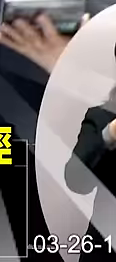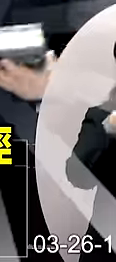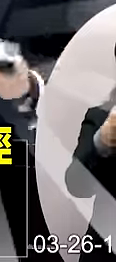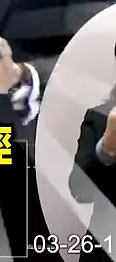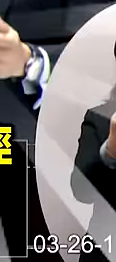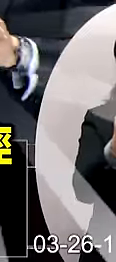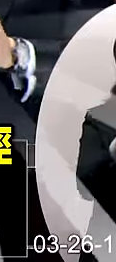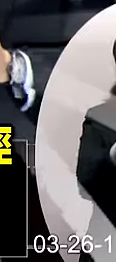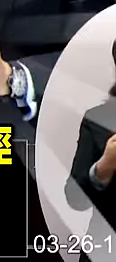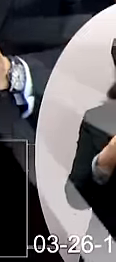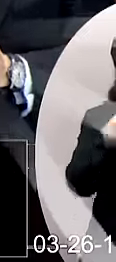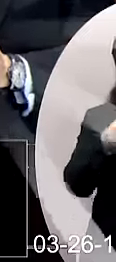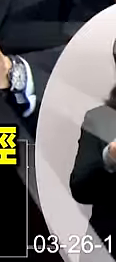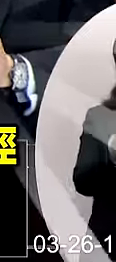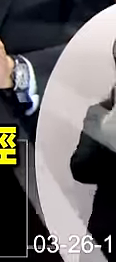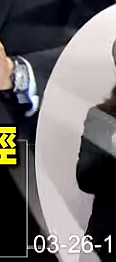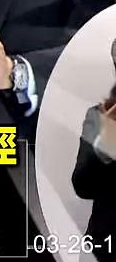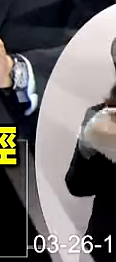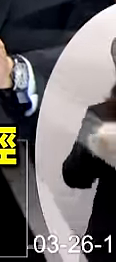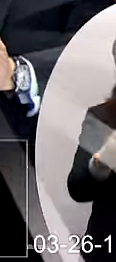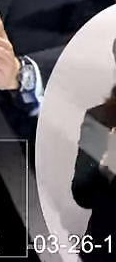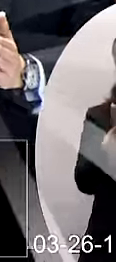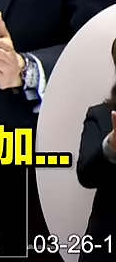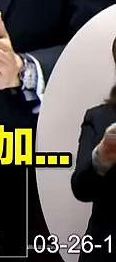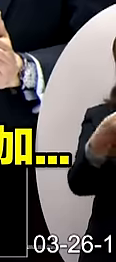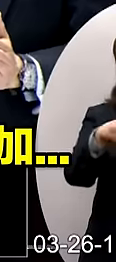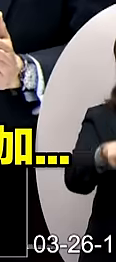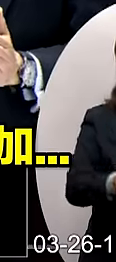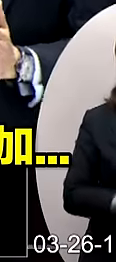的礼物，一本圣经，一本圣经哈。